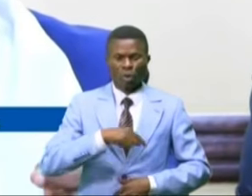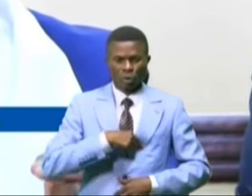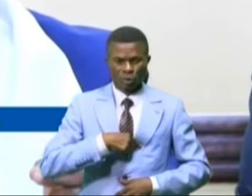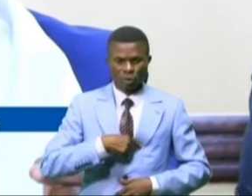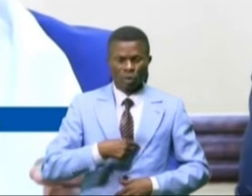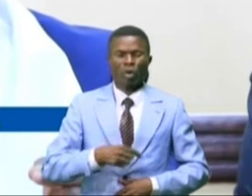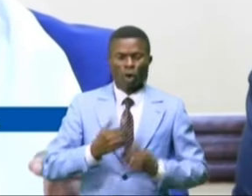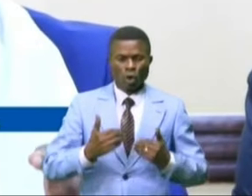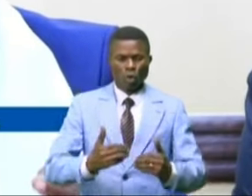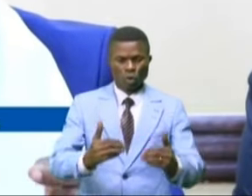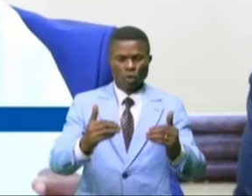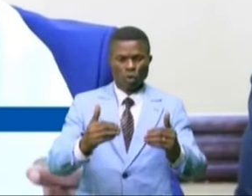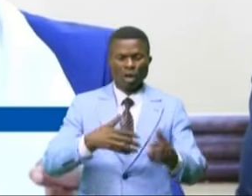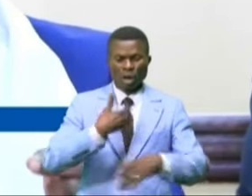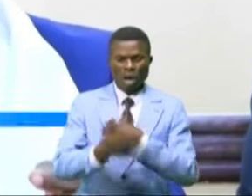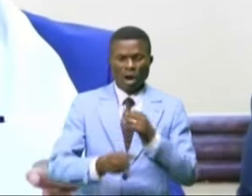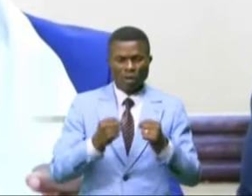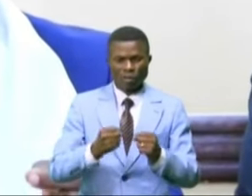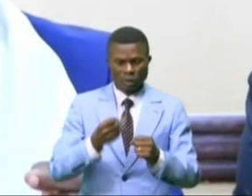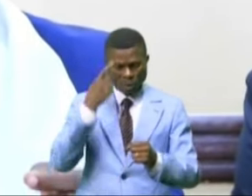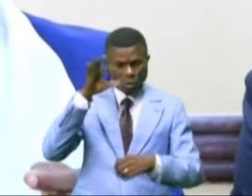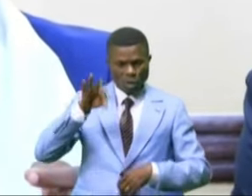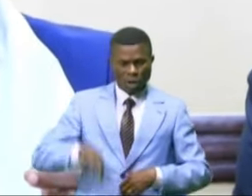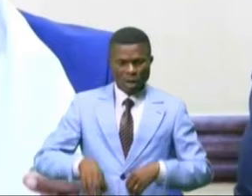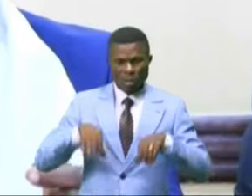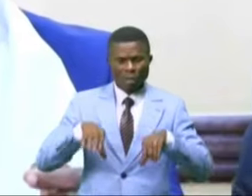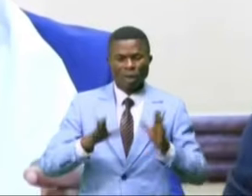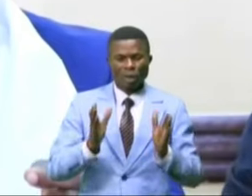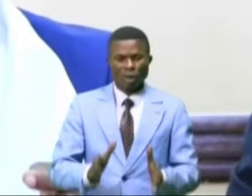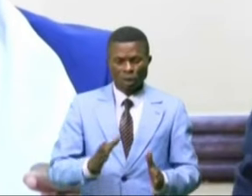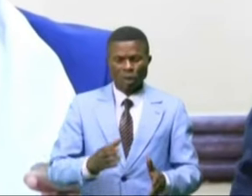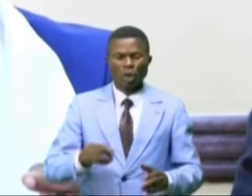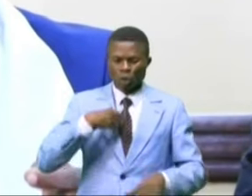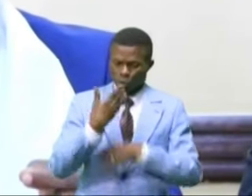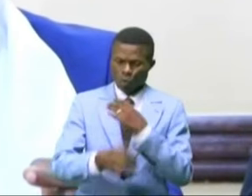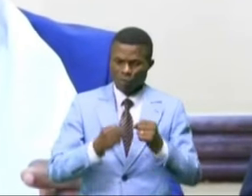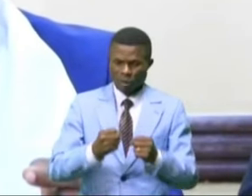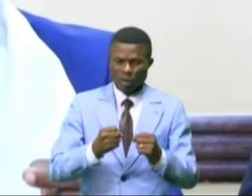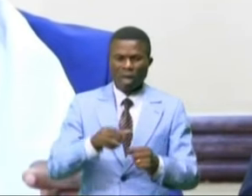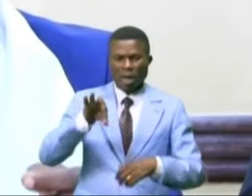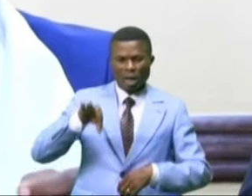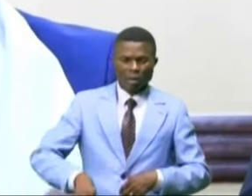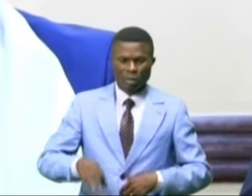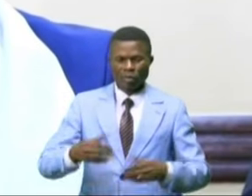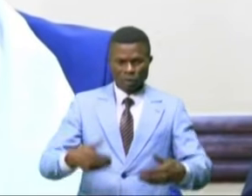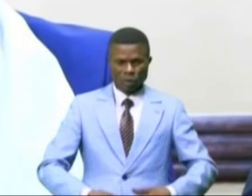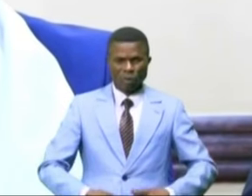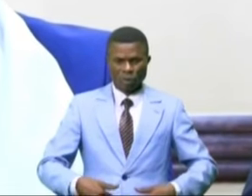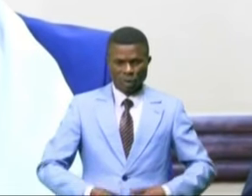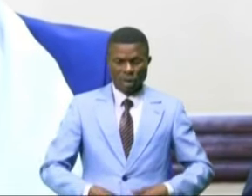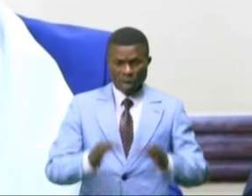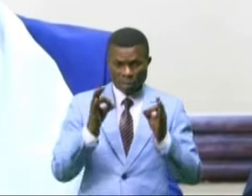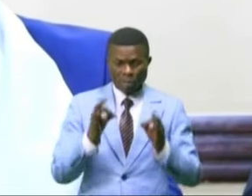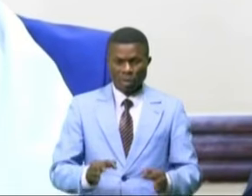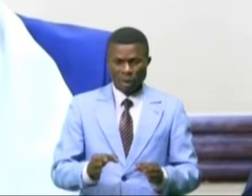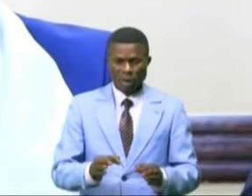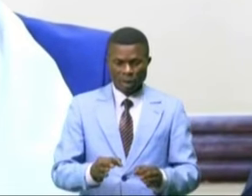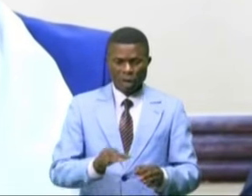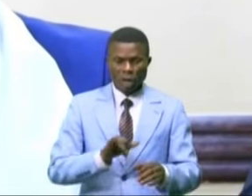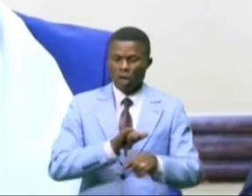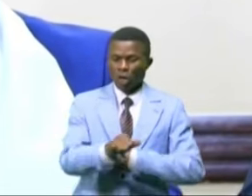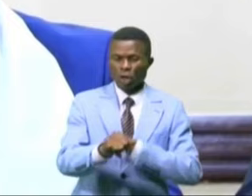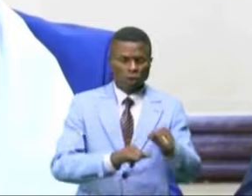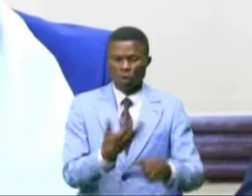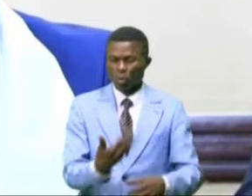Nous allons nous battre pour le bien-être des Congolais. Nous allons nous battre pour le bien-être de la jeunesse, mais sans tremper dans